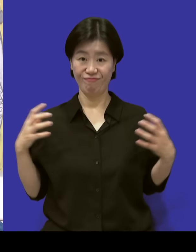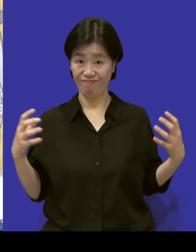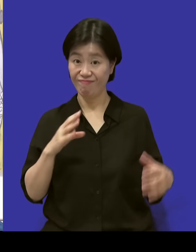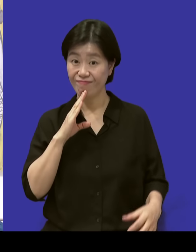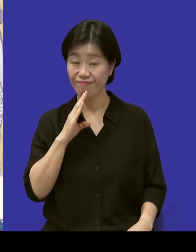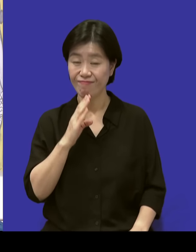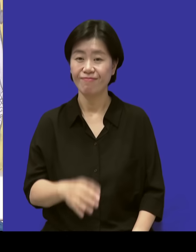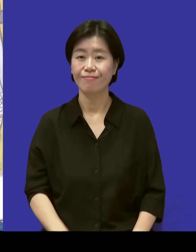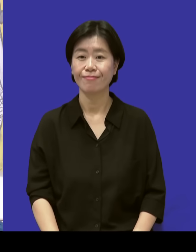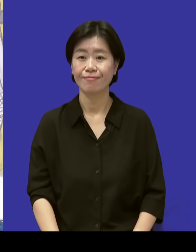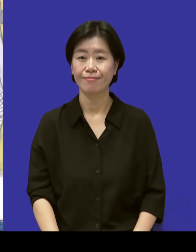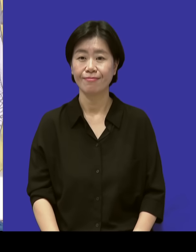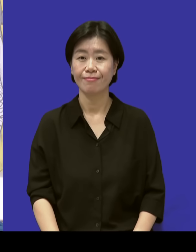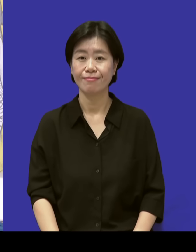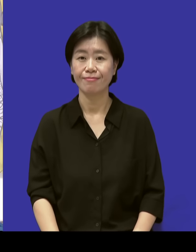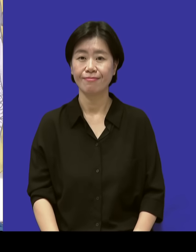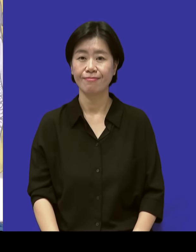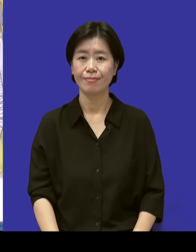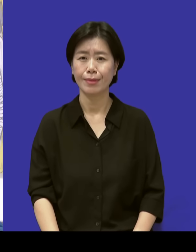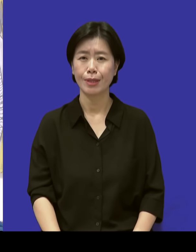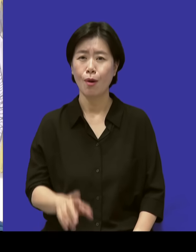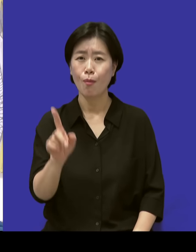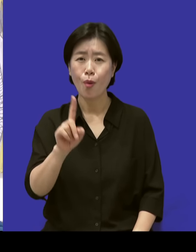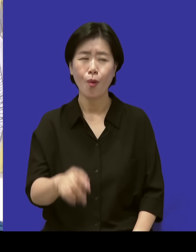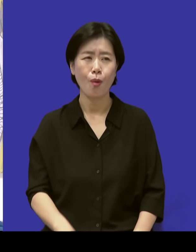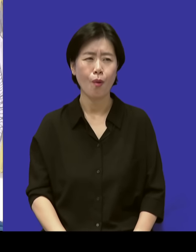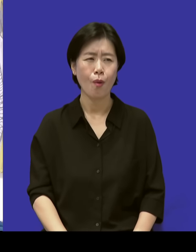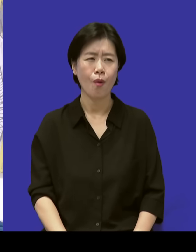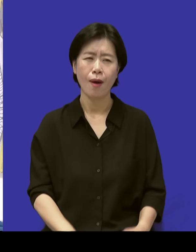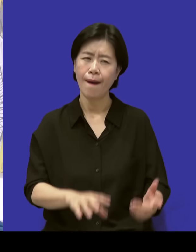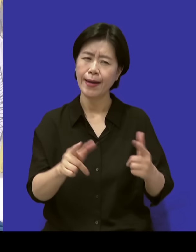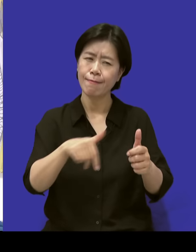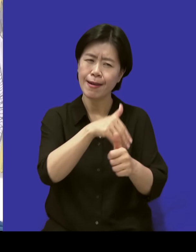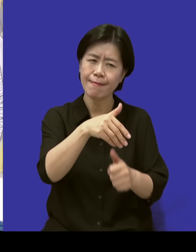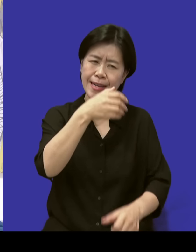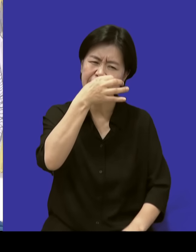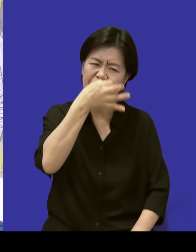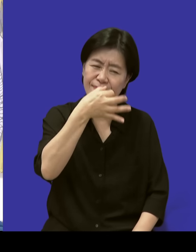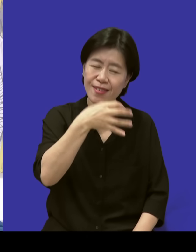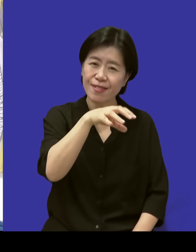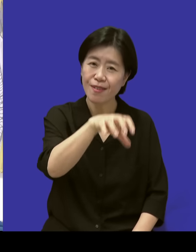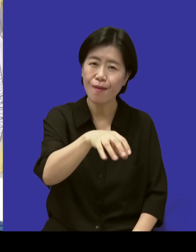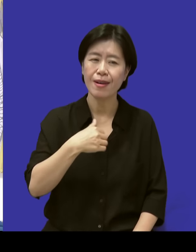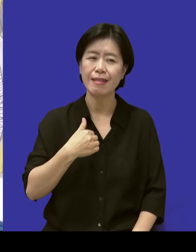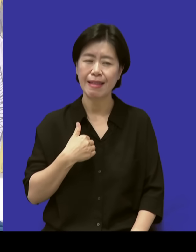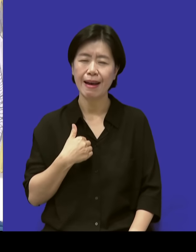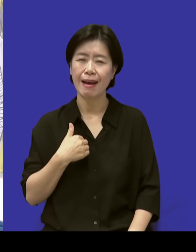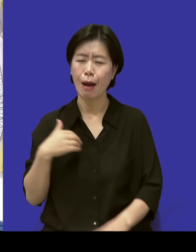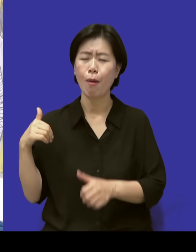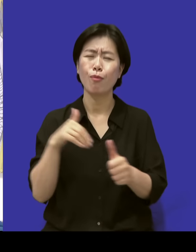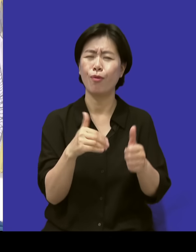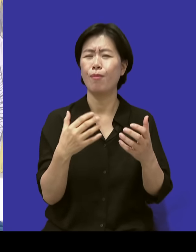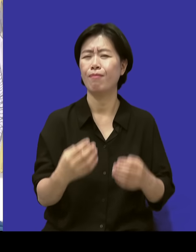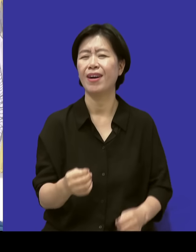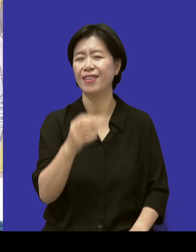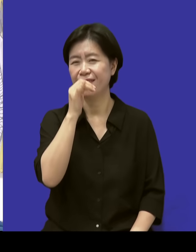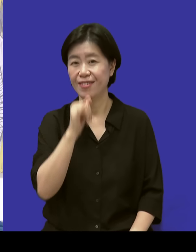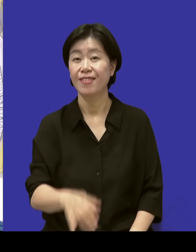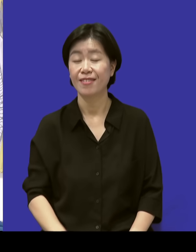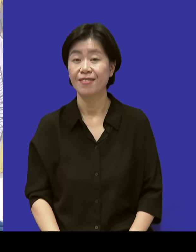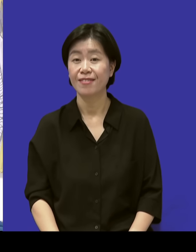네네. 항상 좀 힘든 수용동에 많이 근무했어요. 저 네. 청송에 처음 발령받았을 때도 그